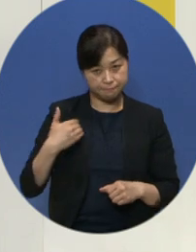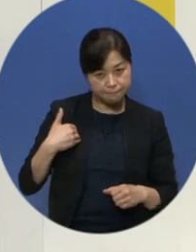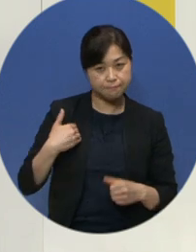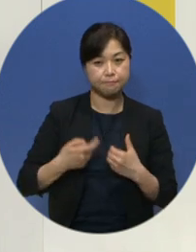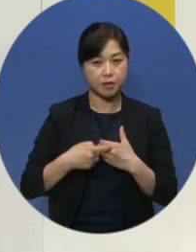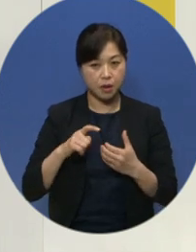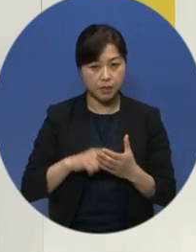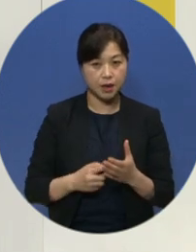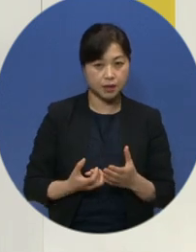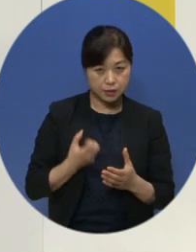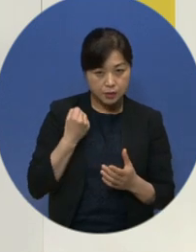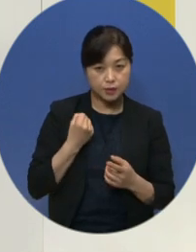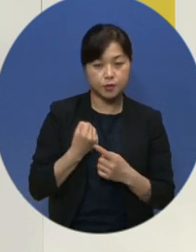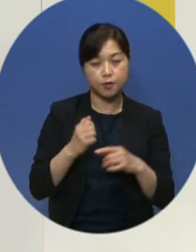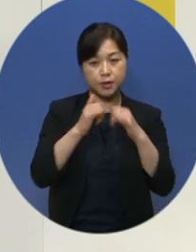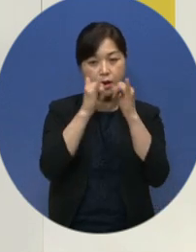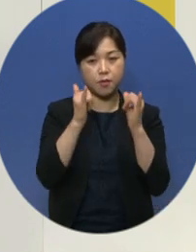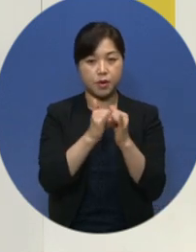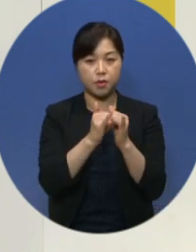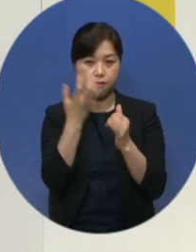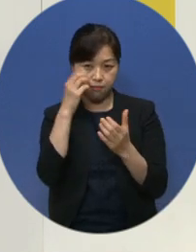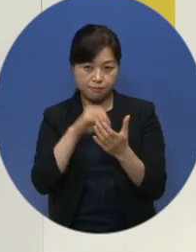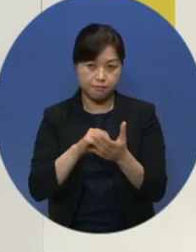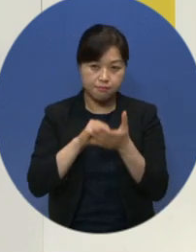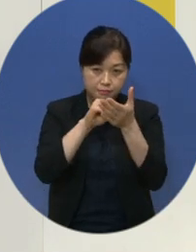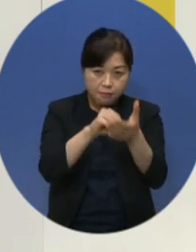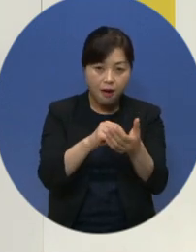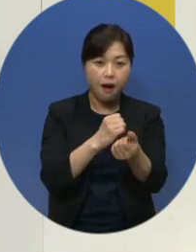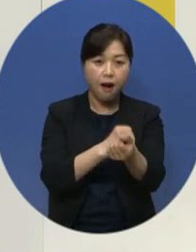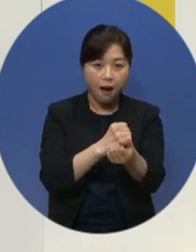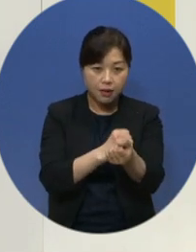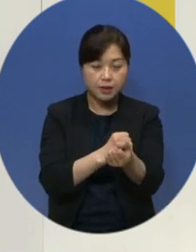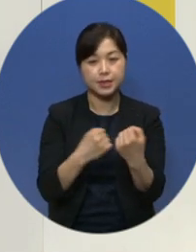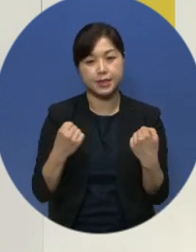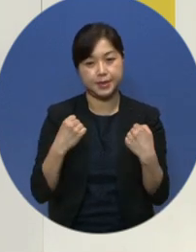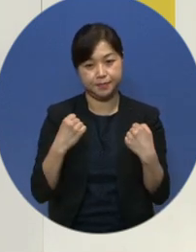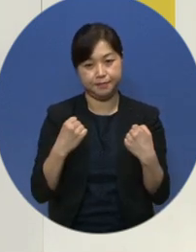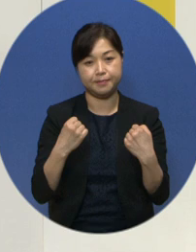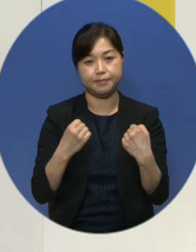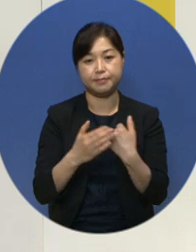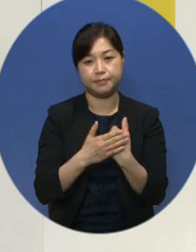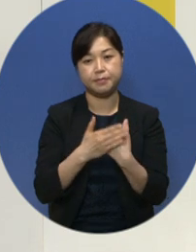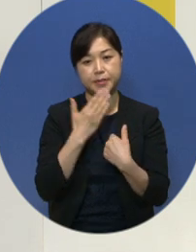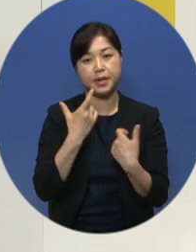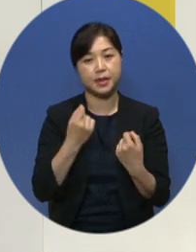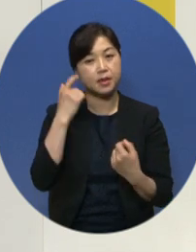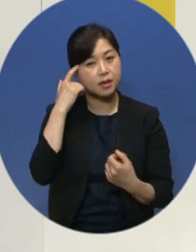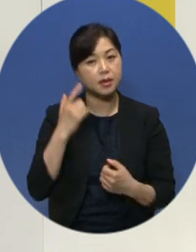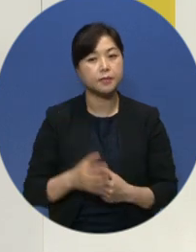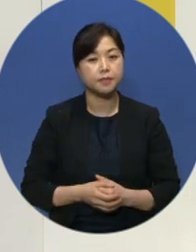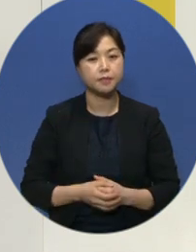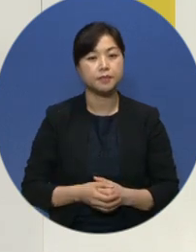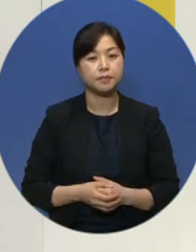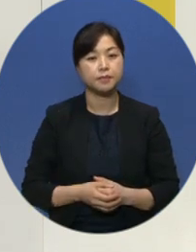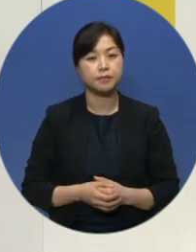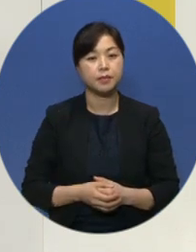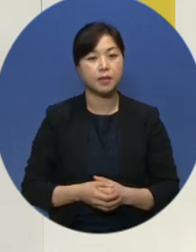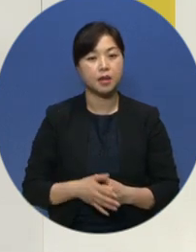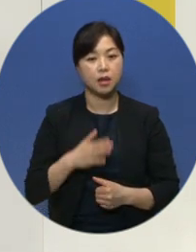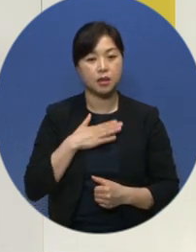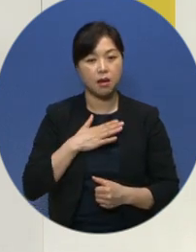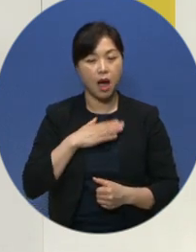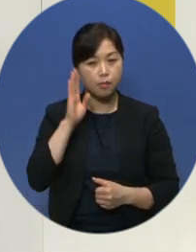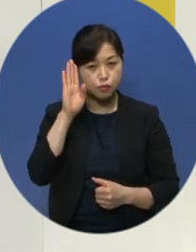복귀하는 데 가장 컨 힘이 됐으면 하는 예 그런 생각을 갖고 있구요 저희들도 앞으로 더